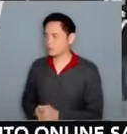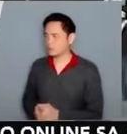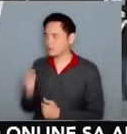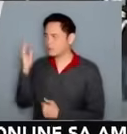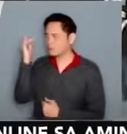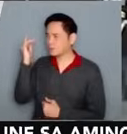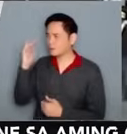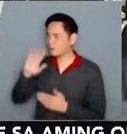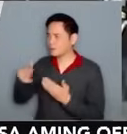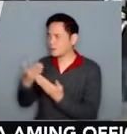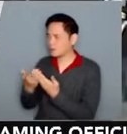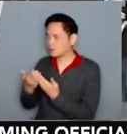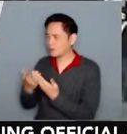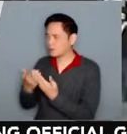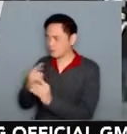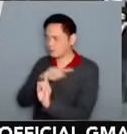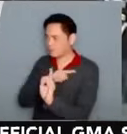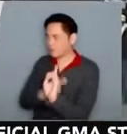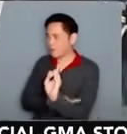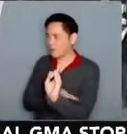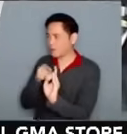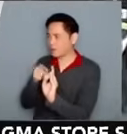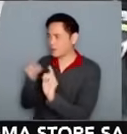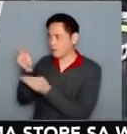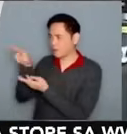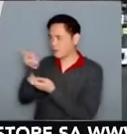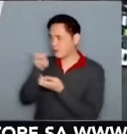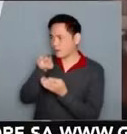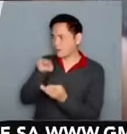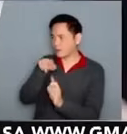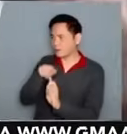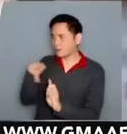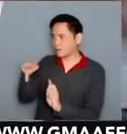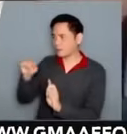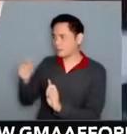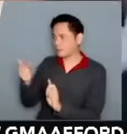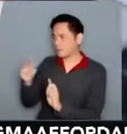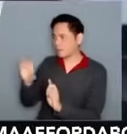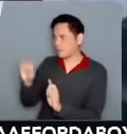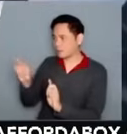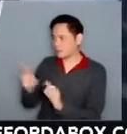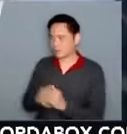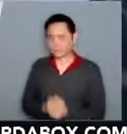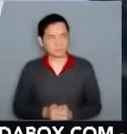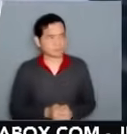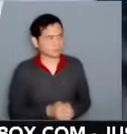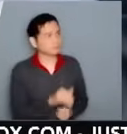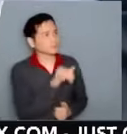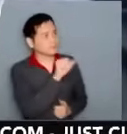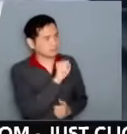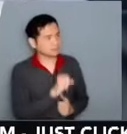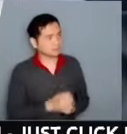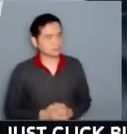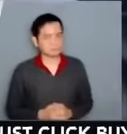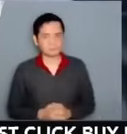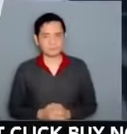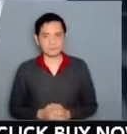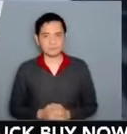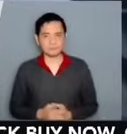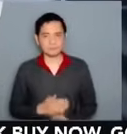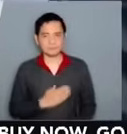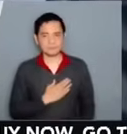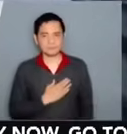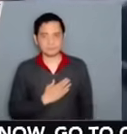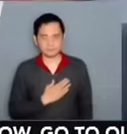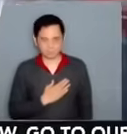powers was transferred to p Yes po ito ang unang bal Tina Panganiban Perez